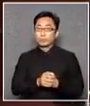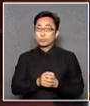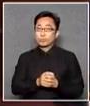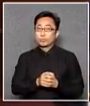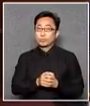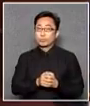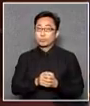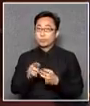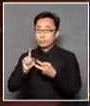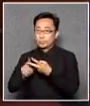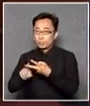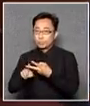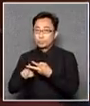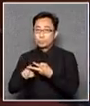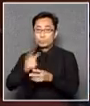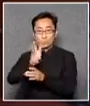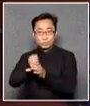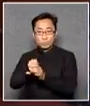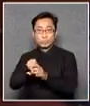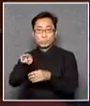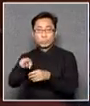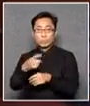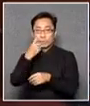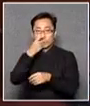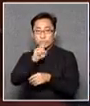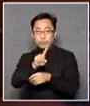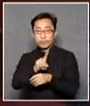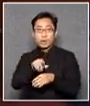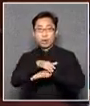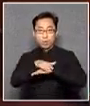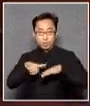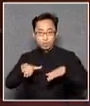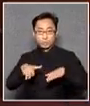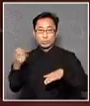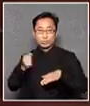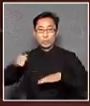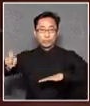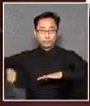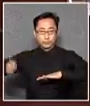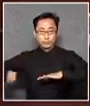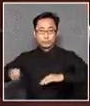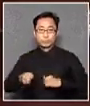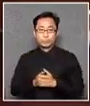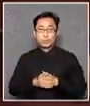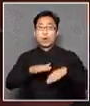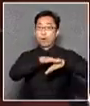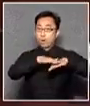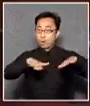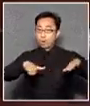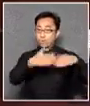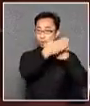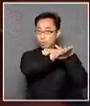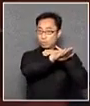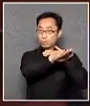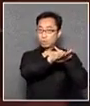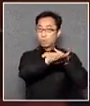現代嘅話嚟講，係包含兩方面，英文叫 security and justice。安全是對外的，就是